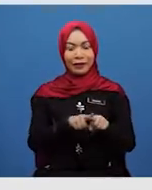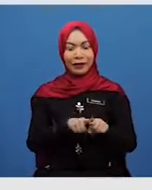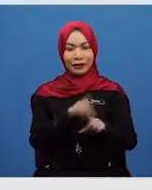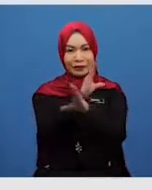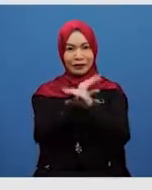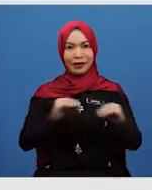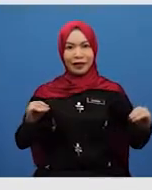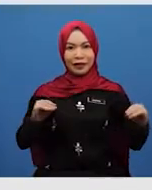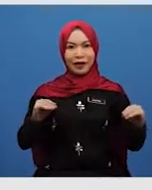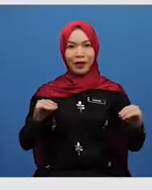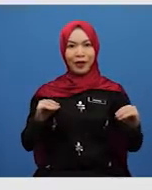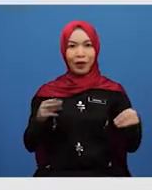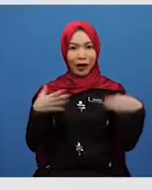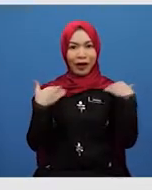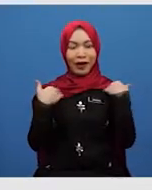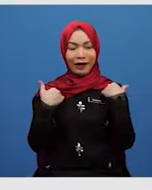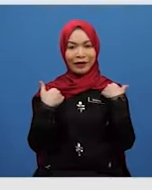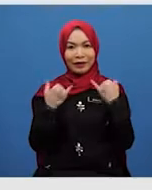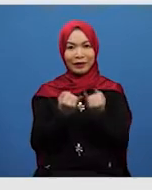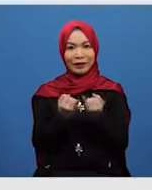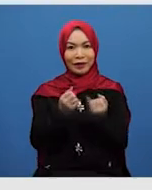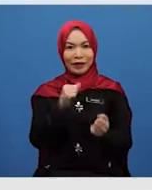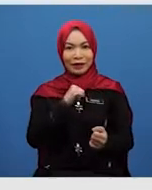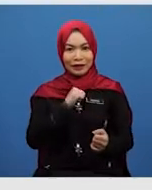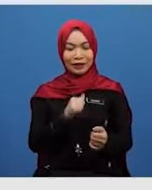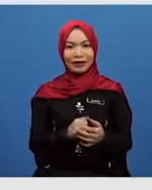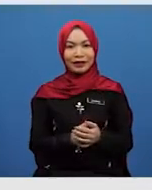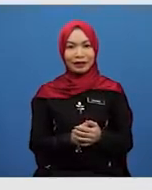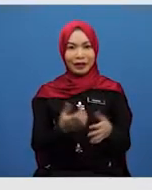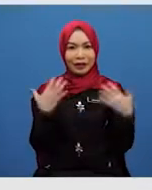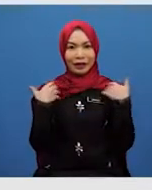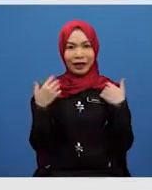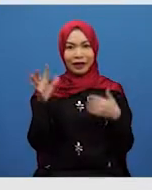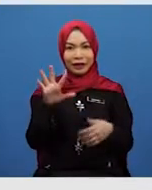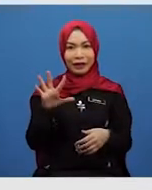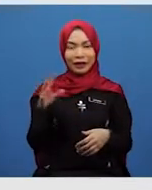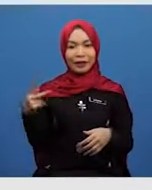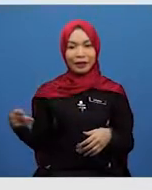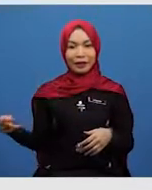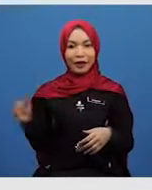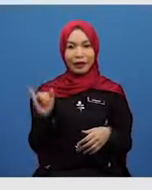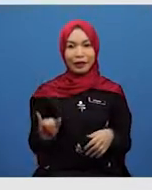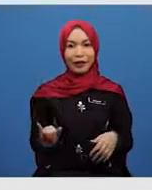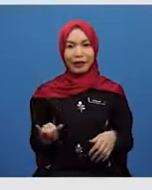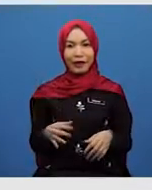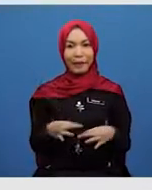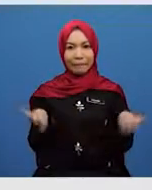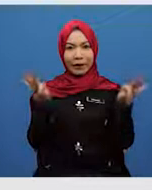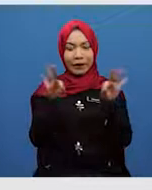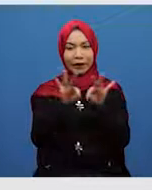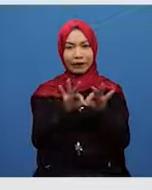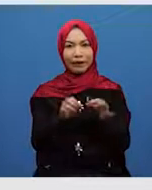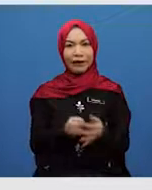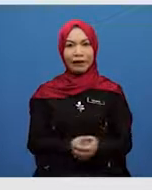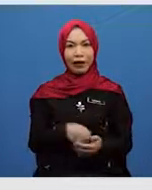juga mempunyai sistem takbirannya tersendiri Terdapat lima perkara yang penuh anda kuasai